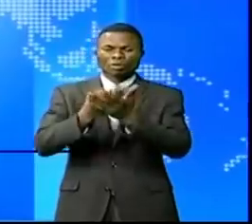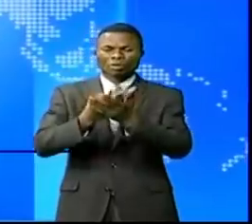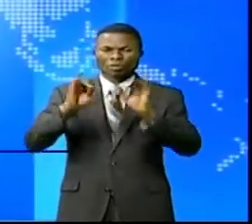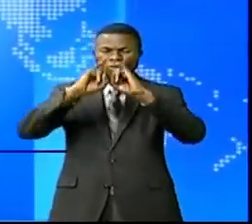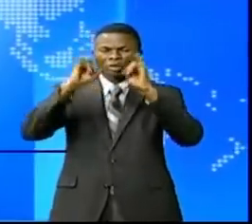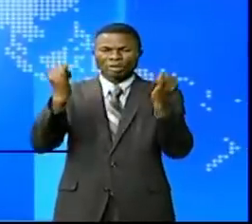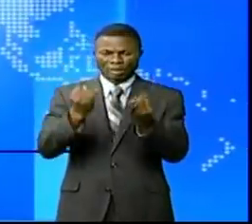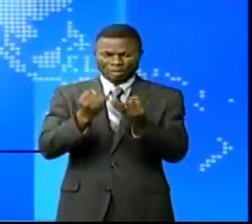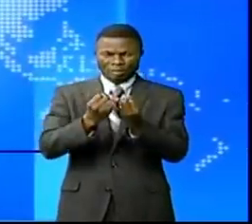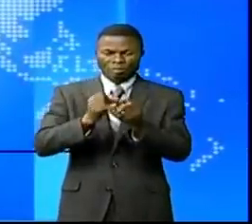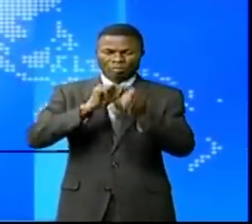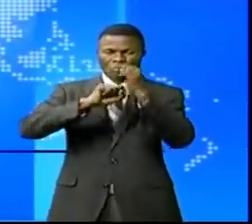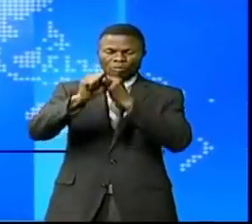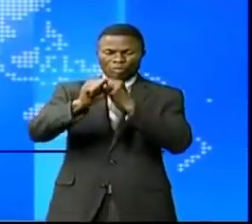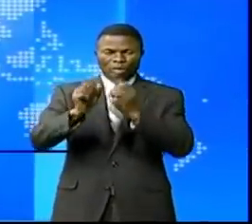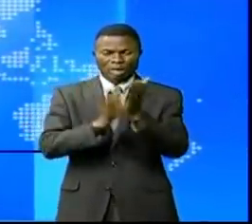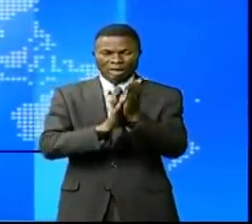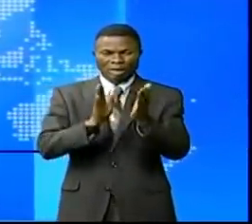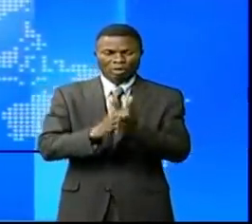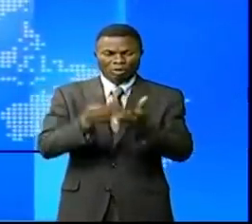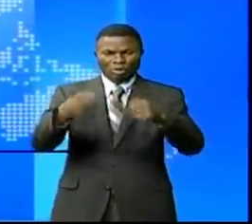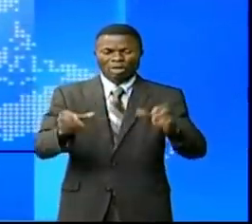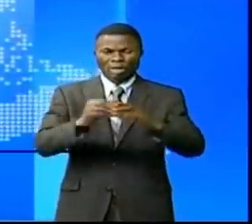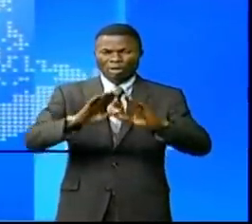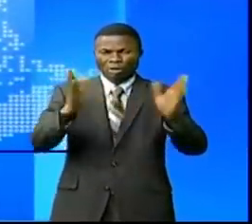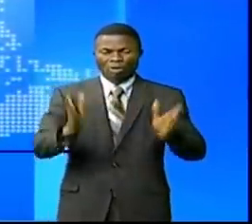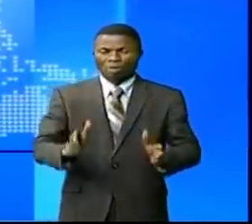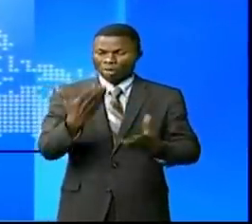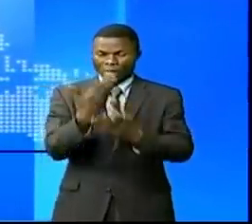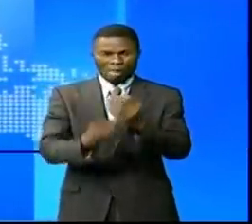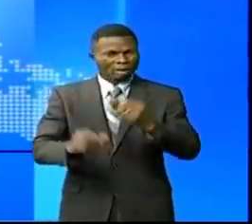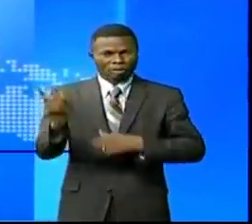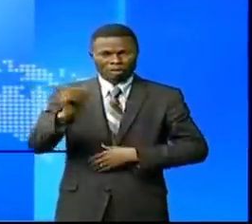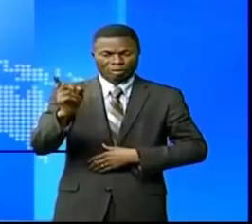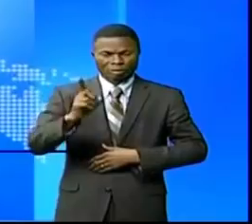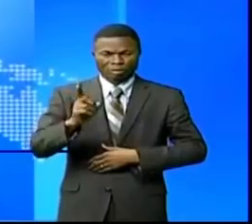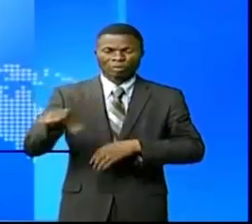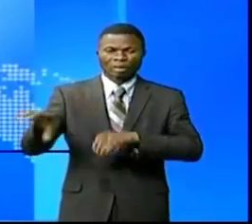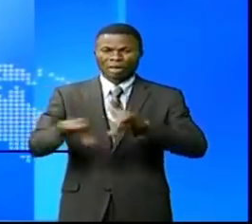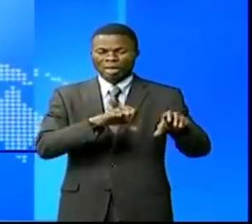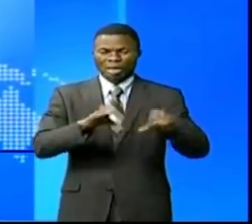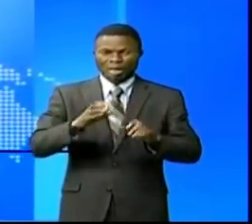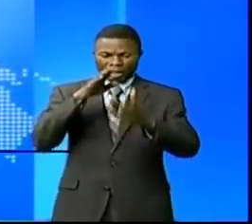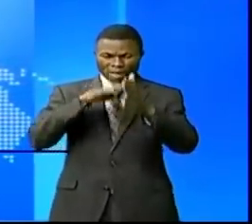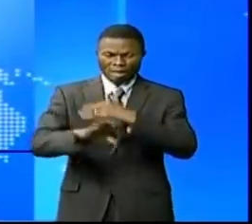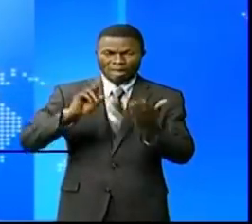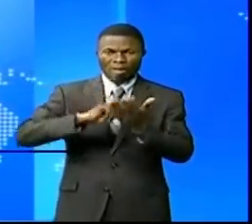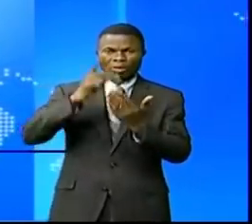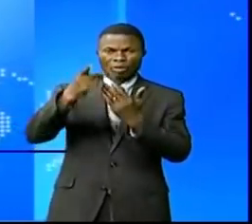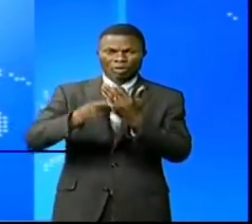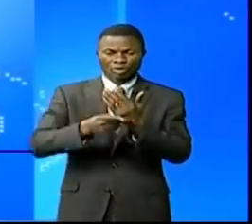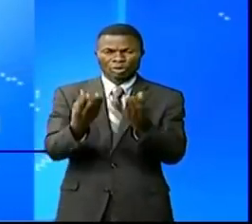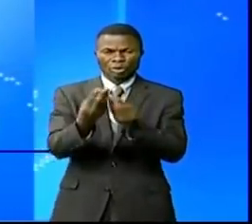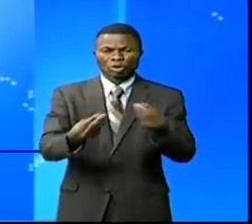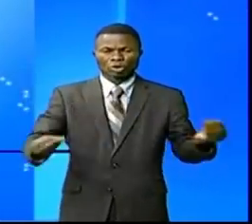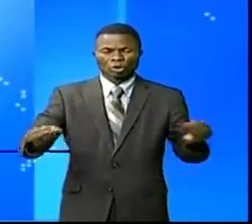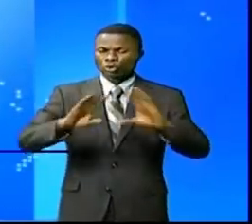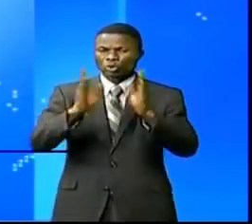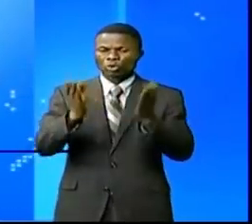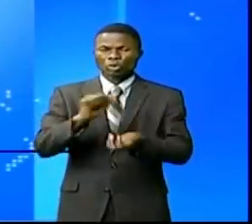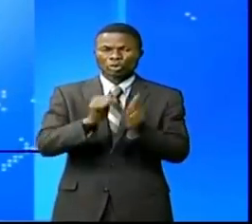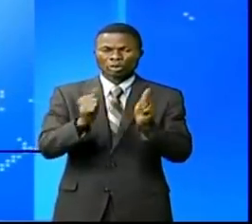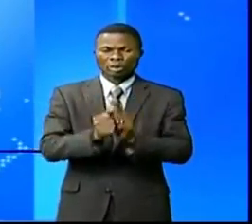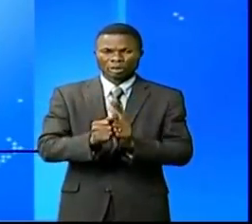la campagne Aucune école sans banc. Une action qui s'inscrit dans le cadre de résoudre tout le